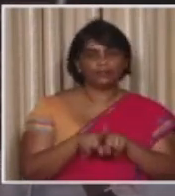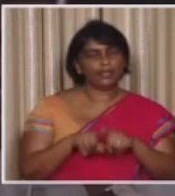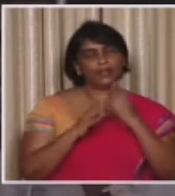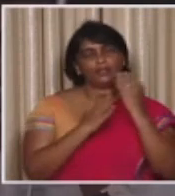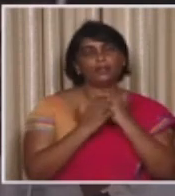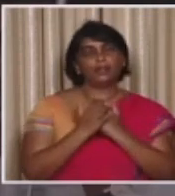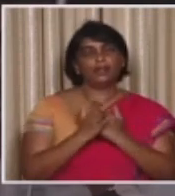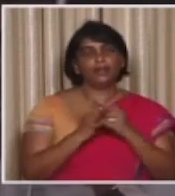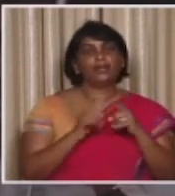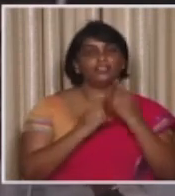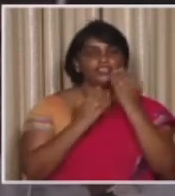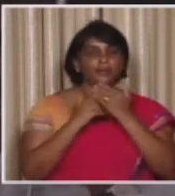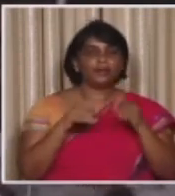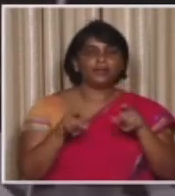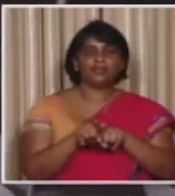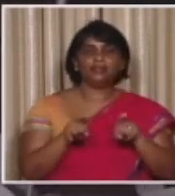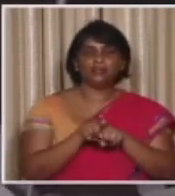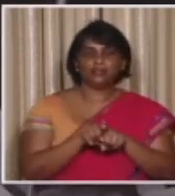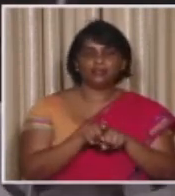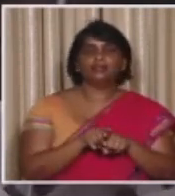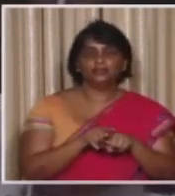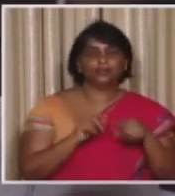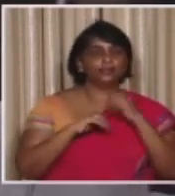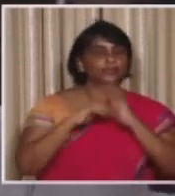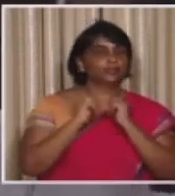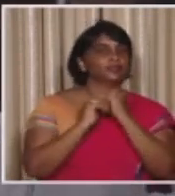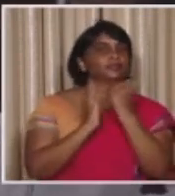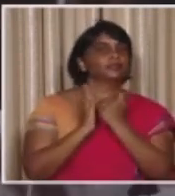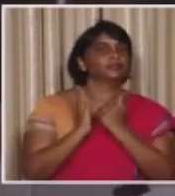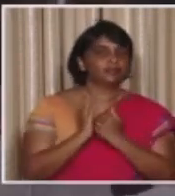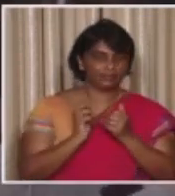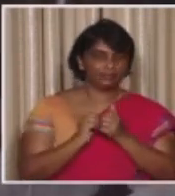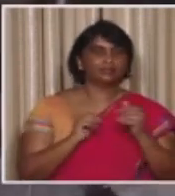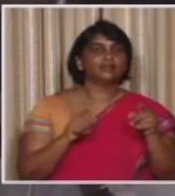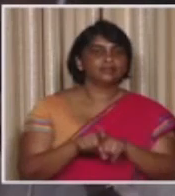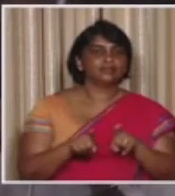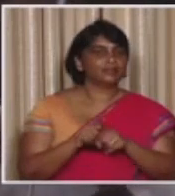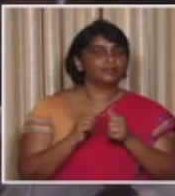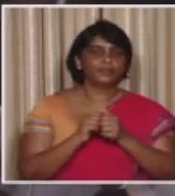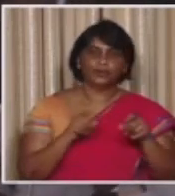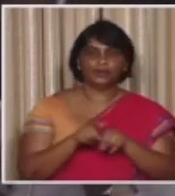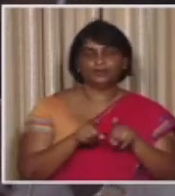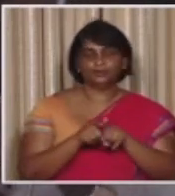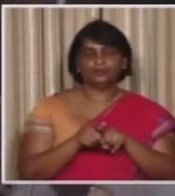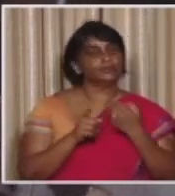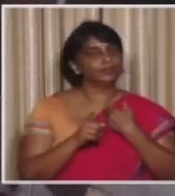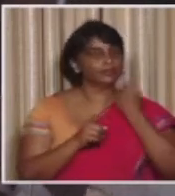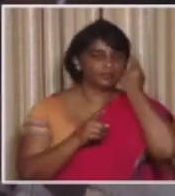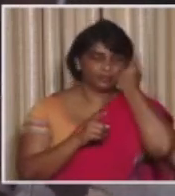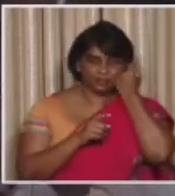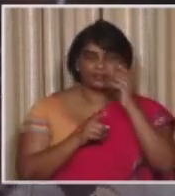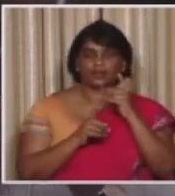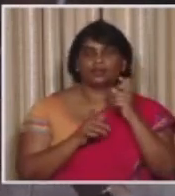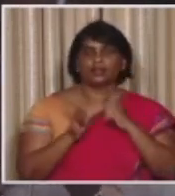අනුව අපිට කරන්න බෑ ඒ ඒ වැඩපිළිවෙල අපිට කරන්න බෑ ඒ නිසා මුලසනේ සභාපතිතුමනි මගේ යෝජනාව